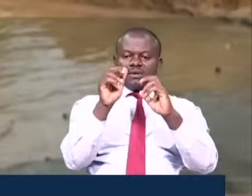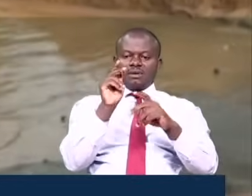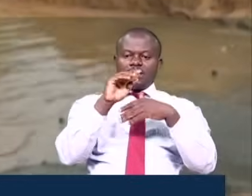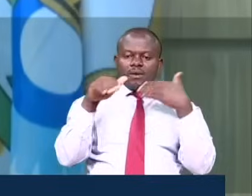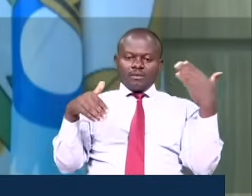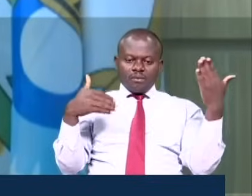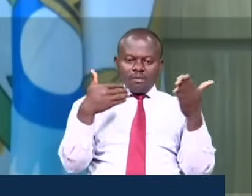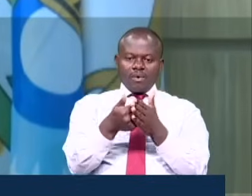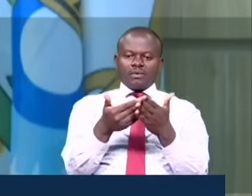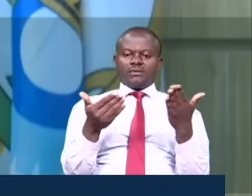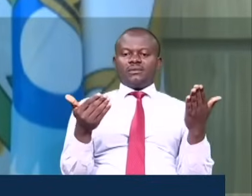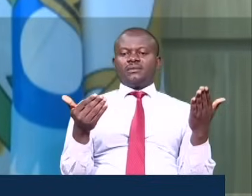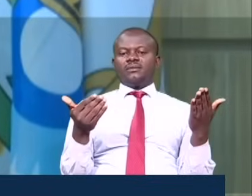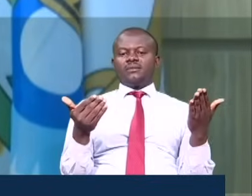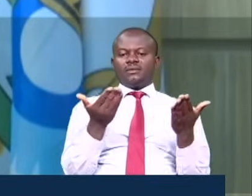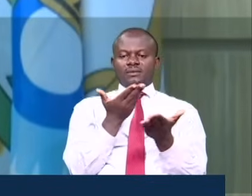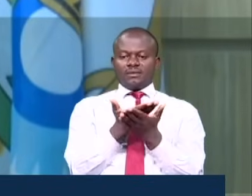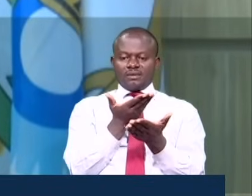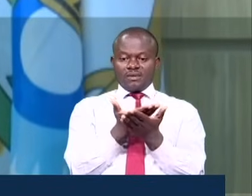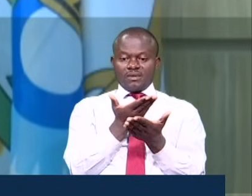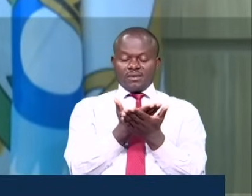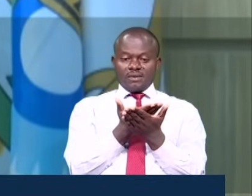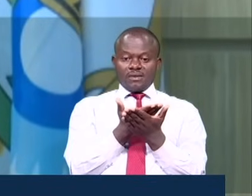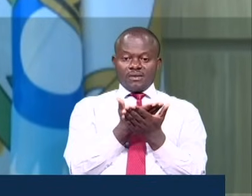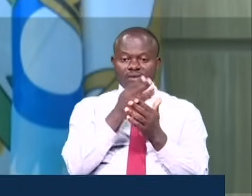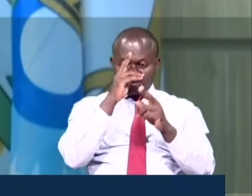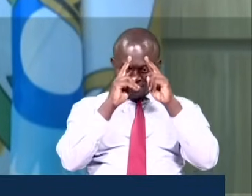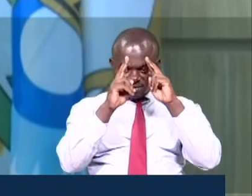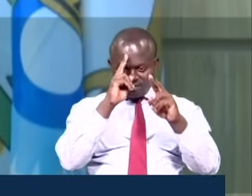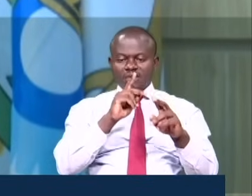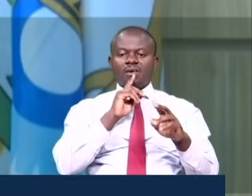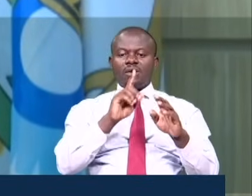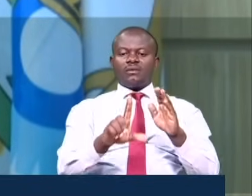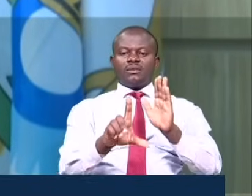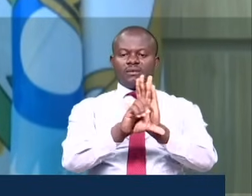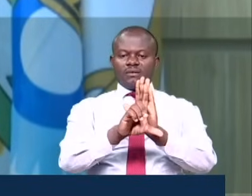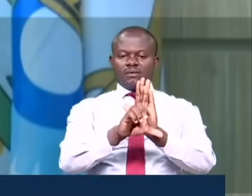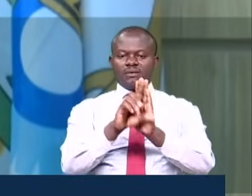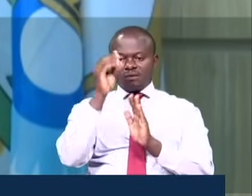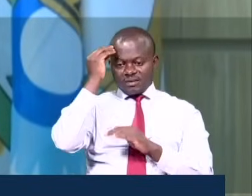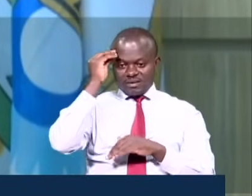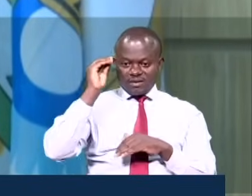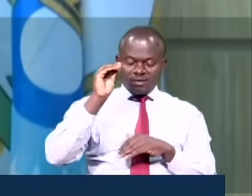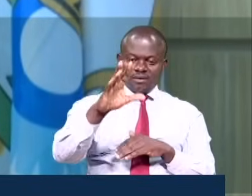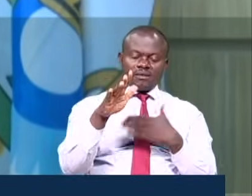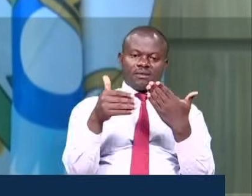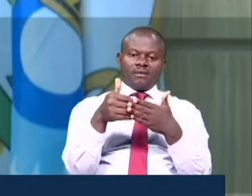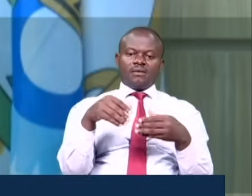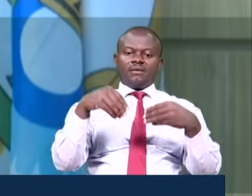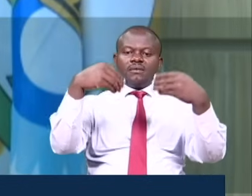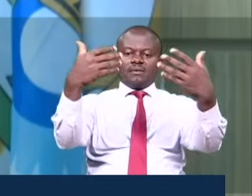wese arasaba kubahiriza amabwiriza n'ubutumwa